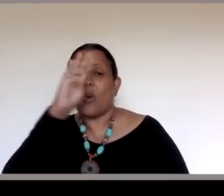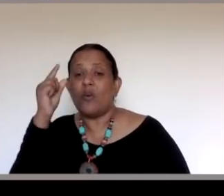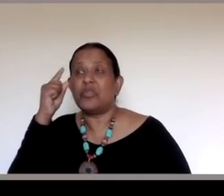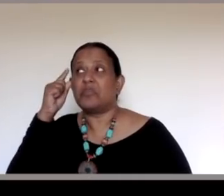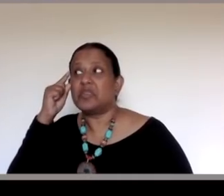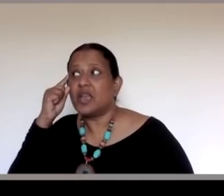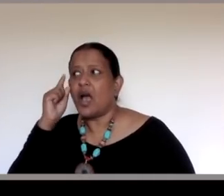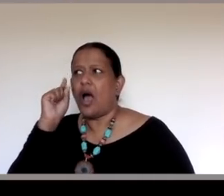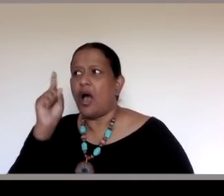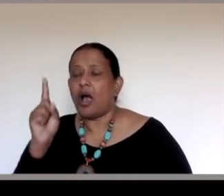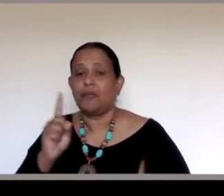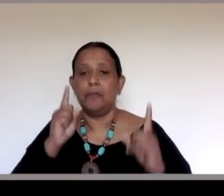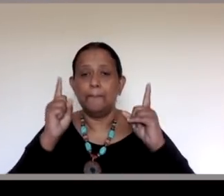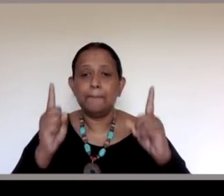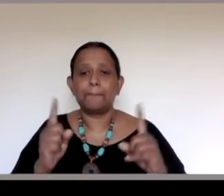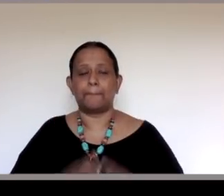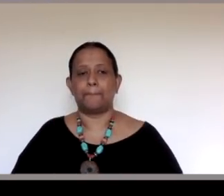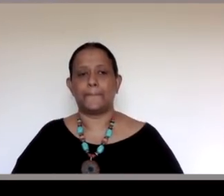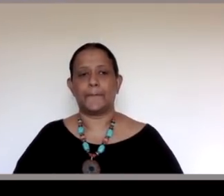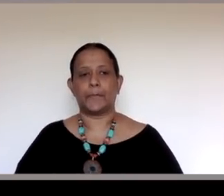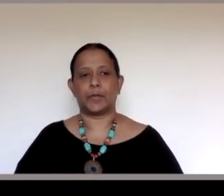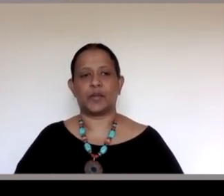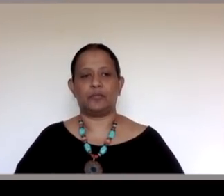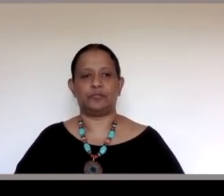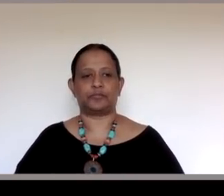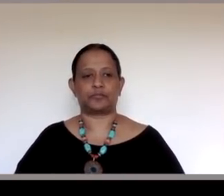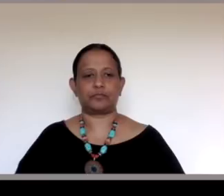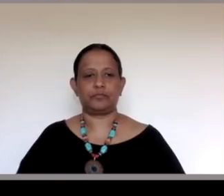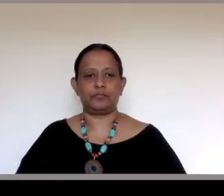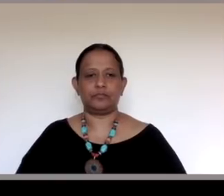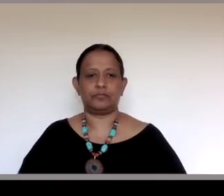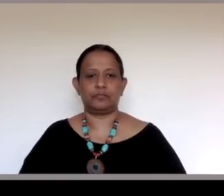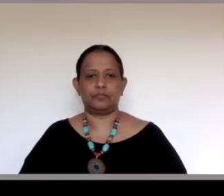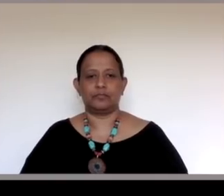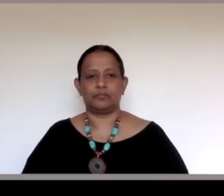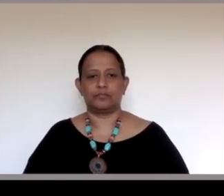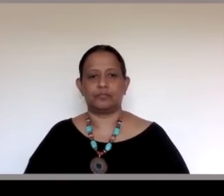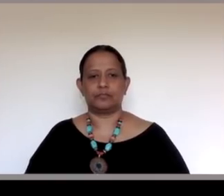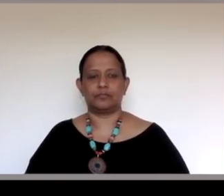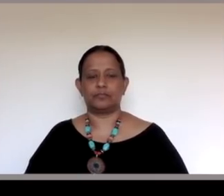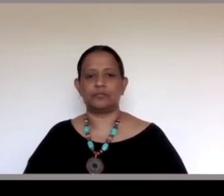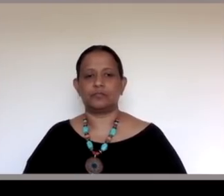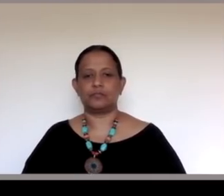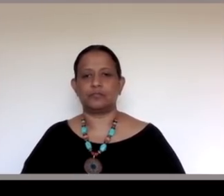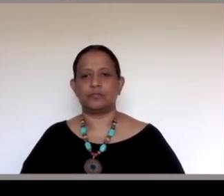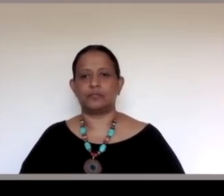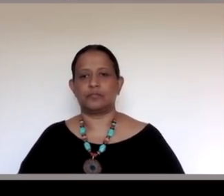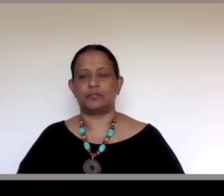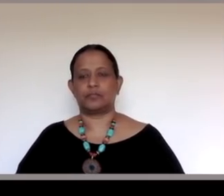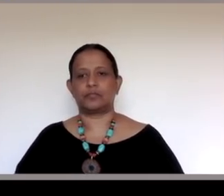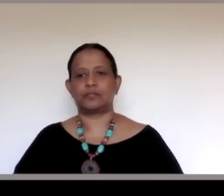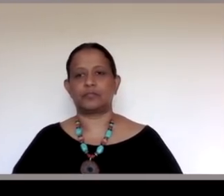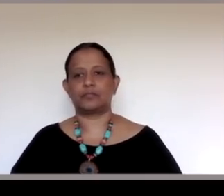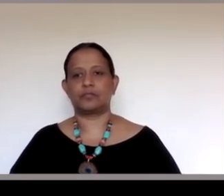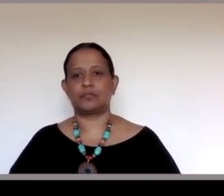முடியாது. உடகுகம நிசா அவருடைய பெருமை நிதுகொண்டு பொறுவேனோ அப்பொழுது போய் வருகிறது. அதுகொண்டு பிரீத்திய நெசனோ அப்பொழுது சந்தோஷம்